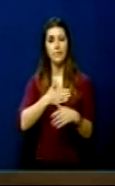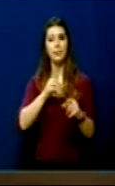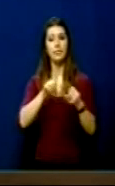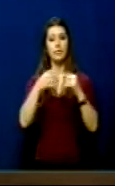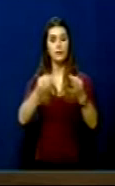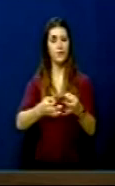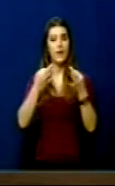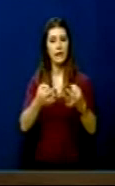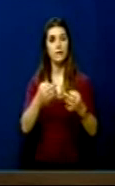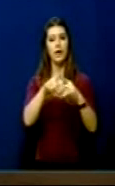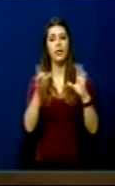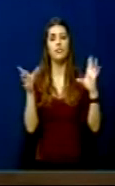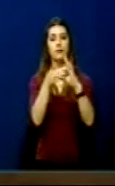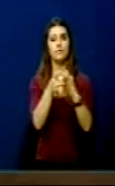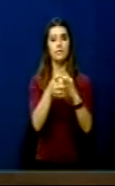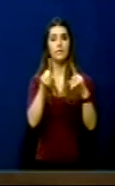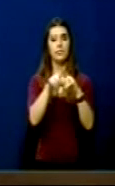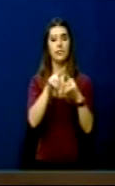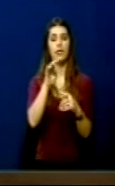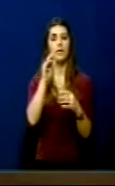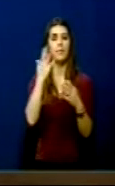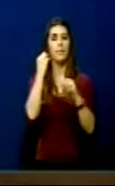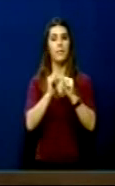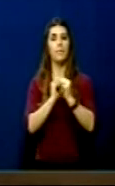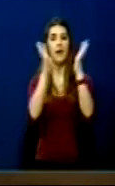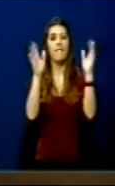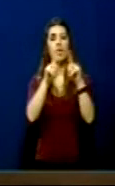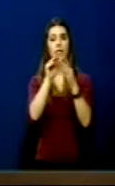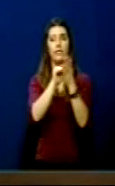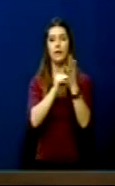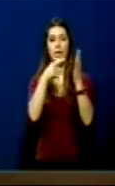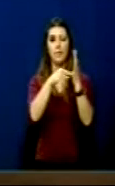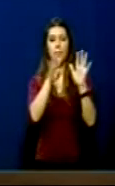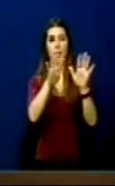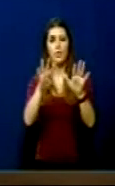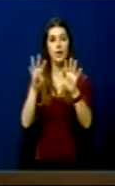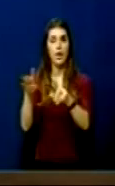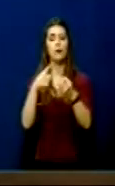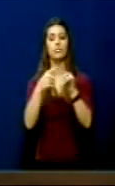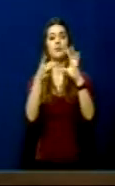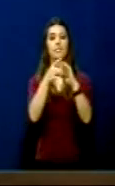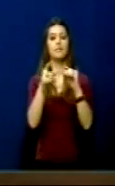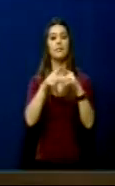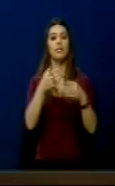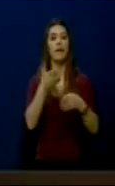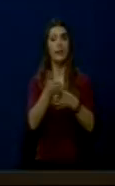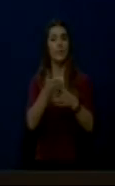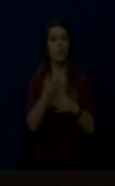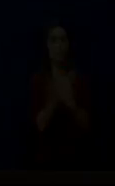përkujtuar eksodin e përmasave biblike të pranverës së vitit 99 dhe mikpritjen shqiptare që mrekulloi botën. Faleminderit.